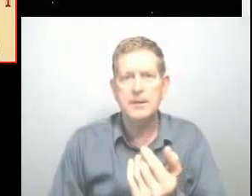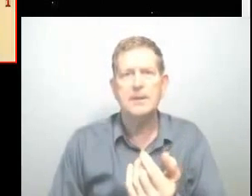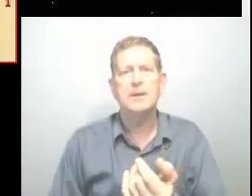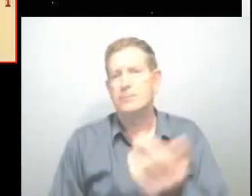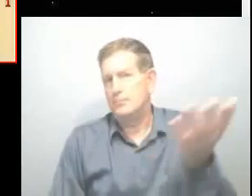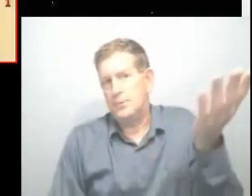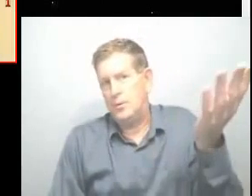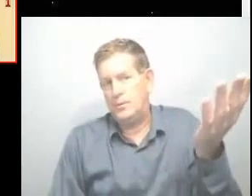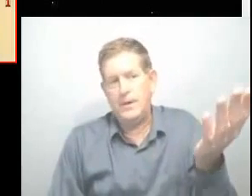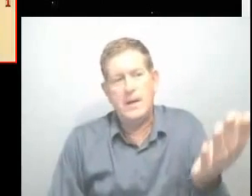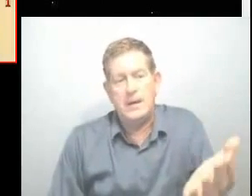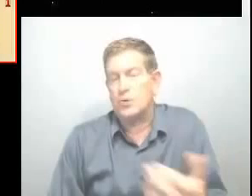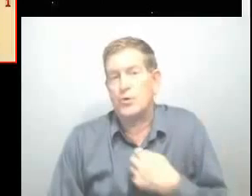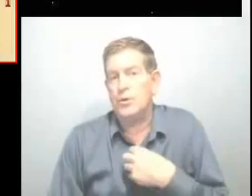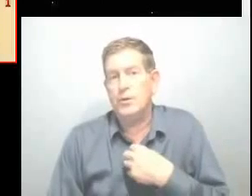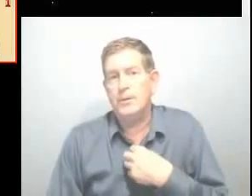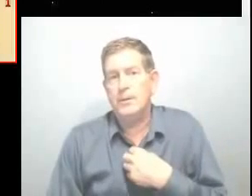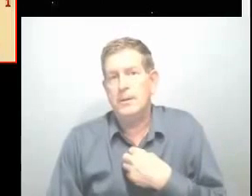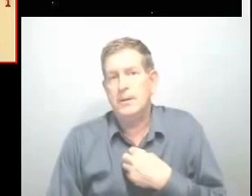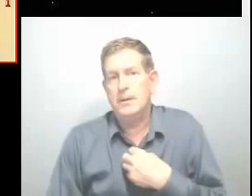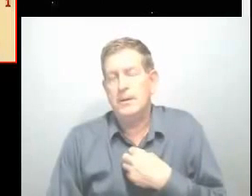donne? Tu fais et